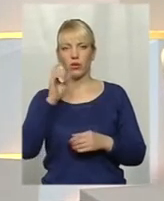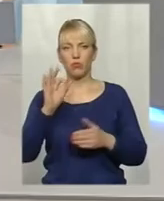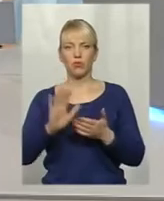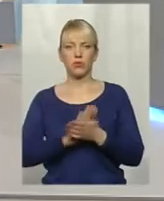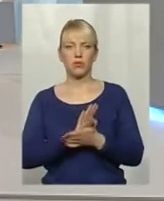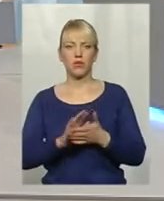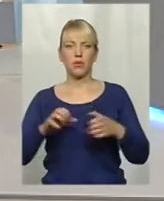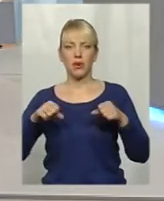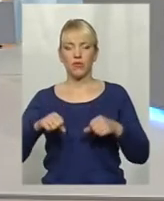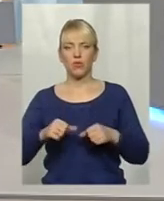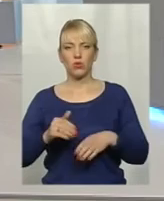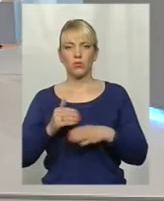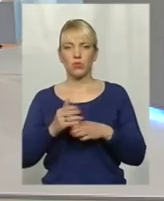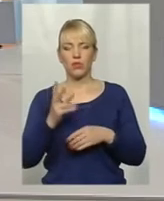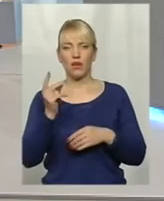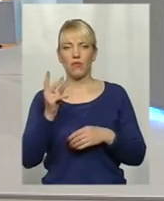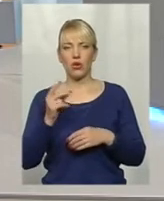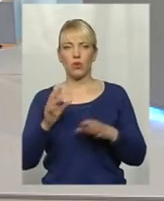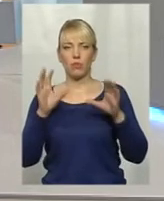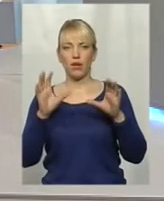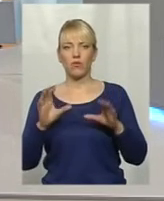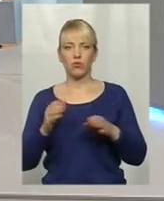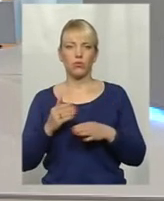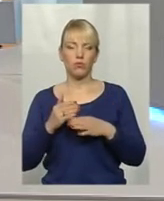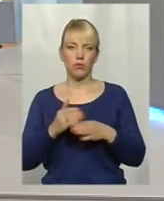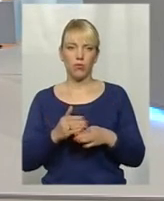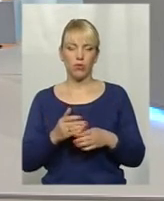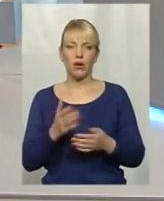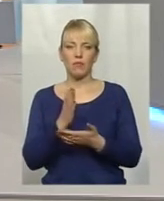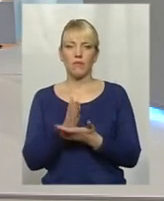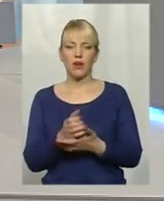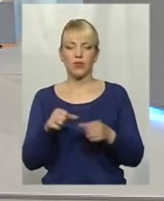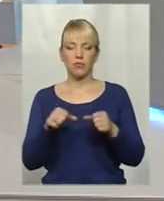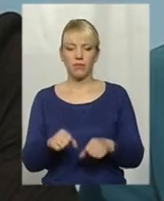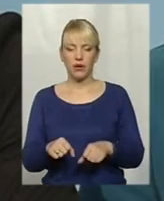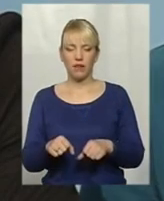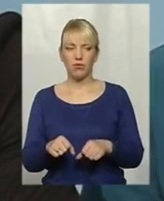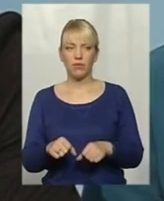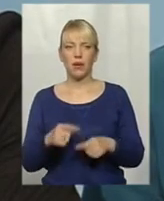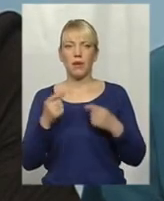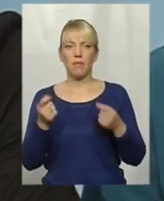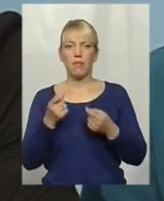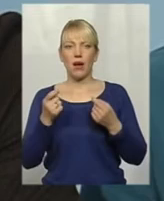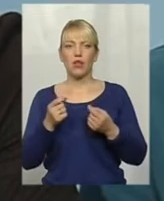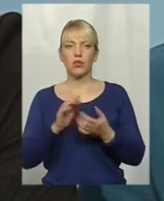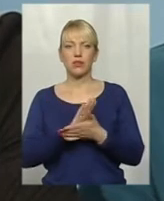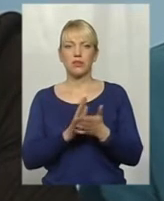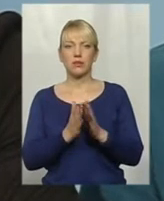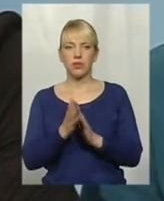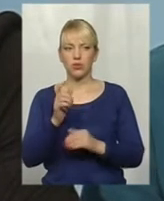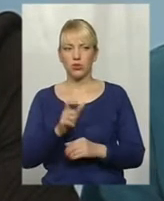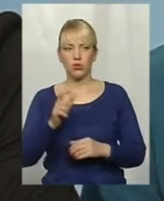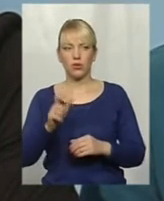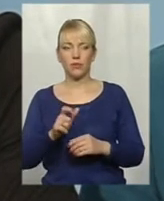правову допомогу. На вторинну правову допомогу мають право в нас малозабезпечені особи.